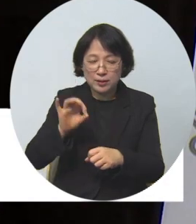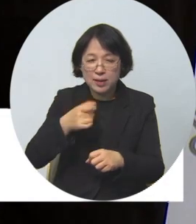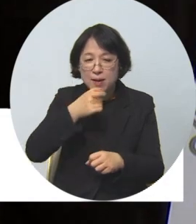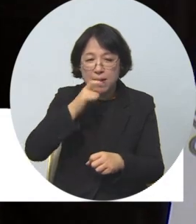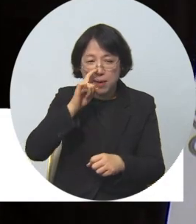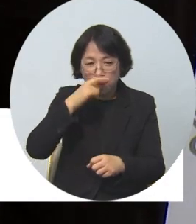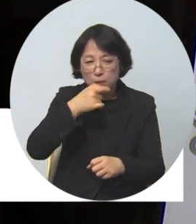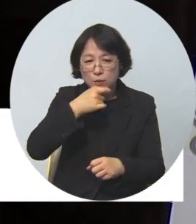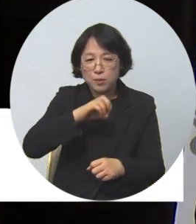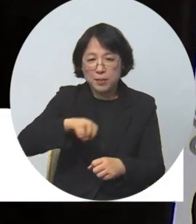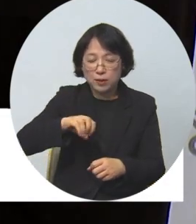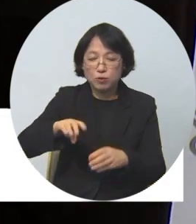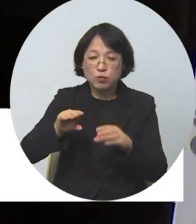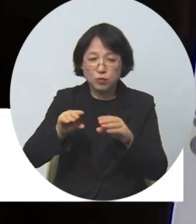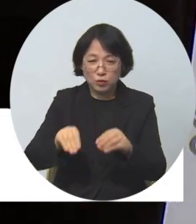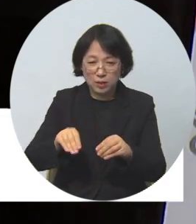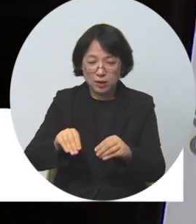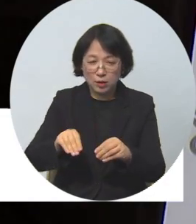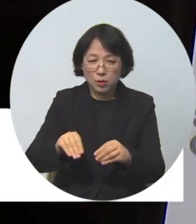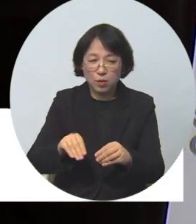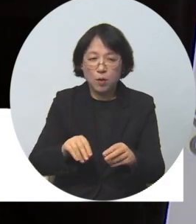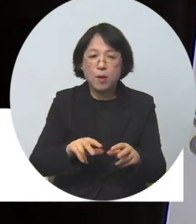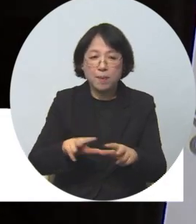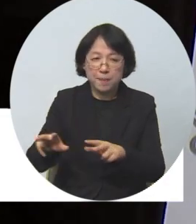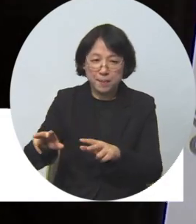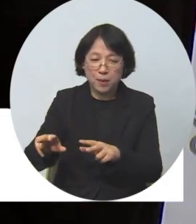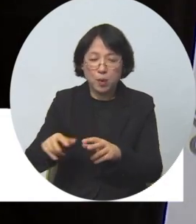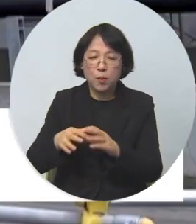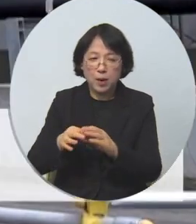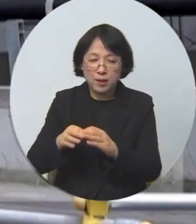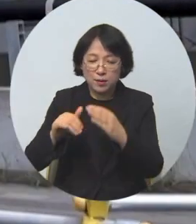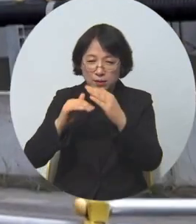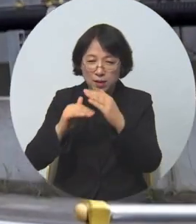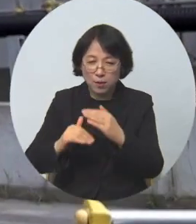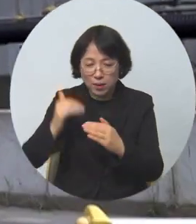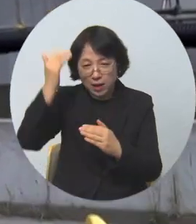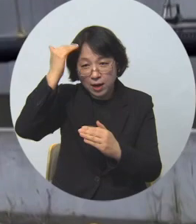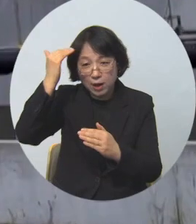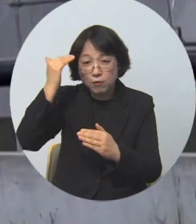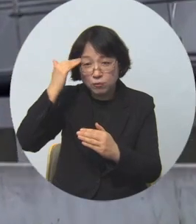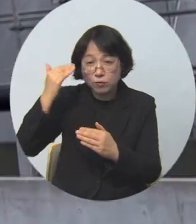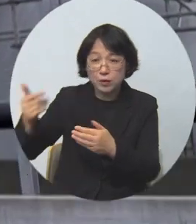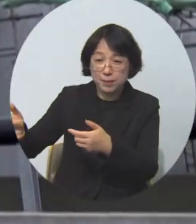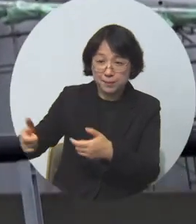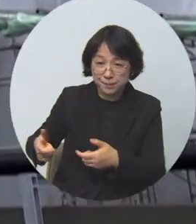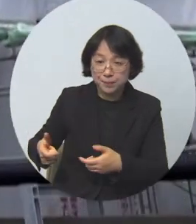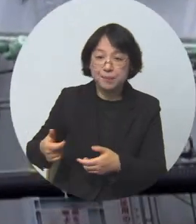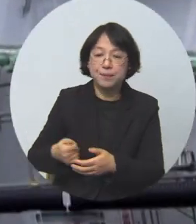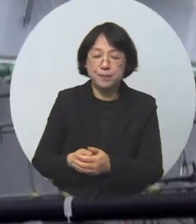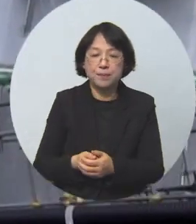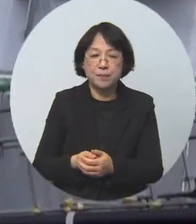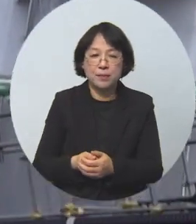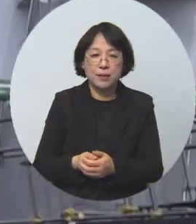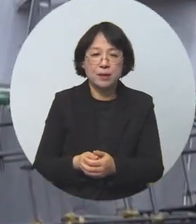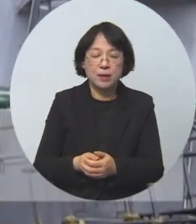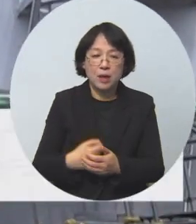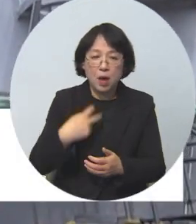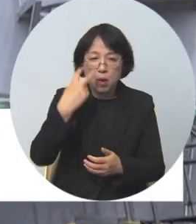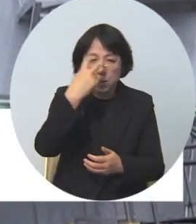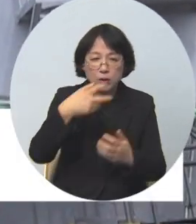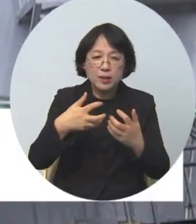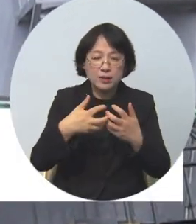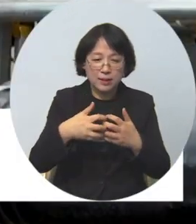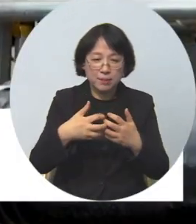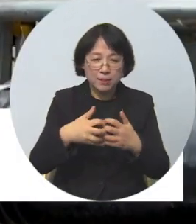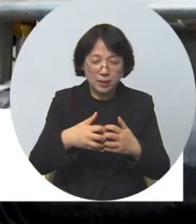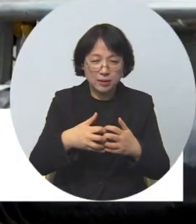3분에게 곧바로 관련 사실을 통보하였습니다 도쿄전력은 지금까지 원전의 모니터링 장비에서